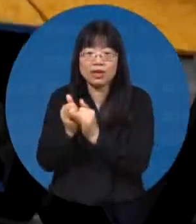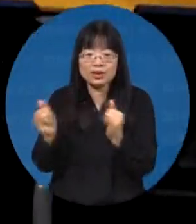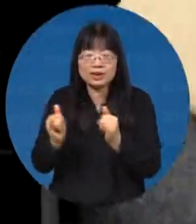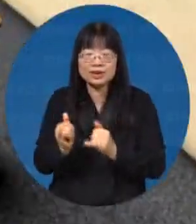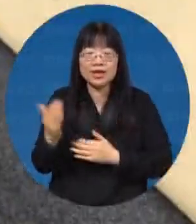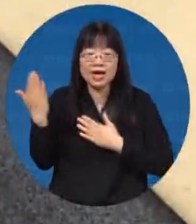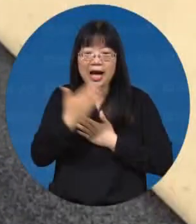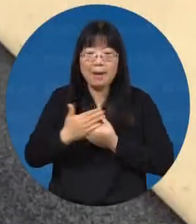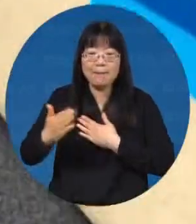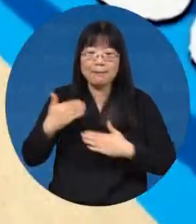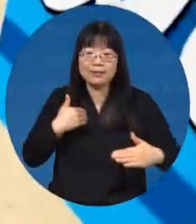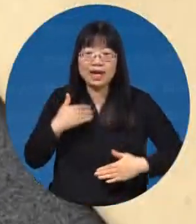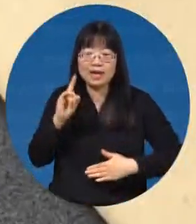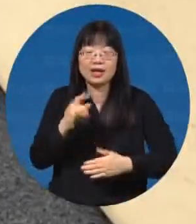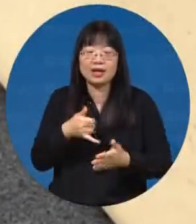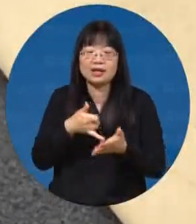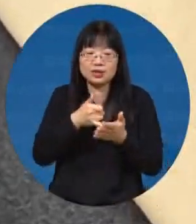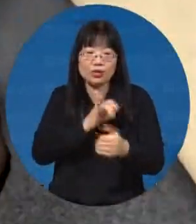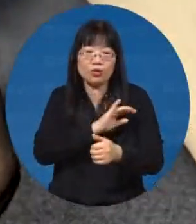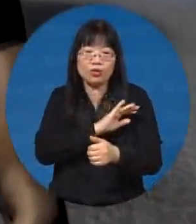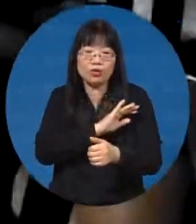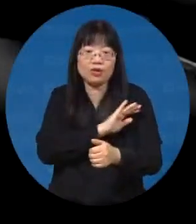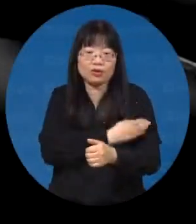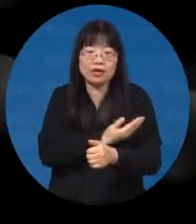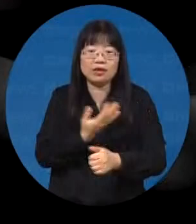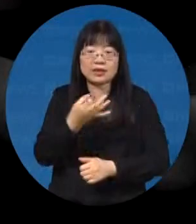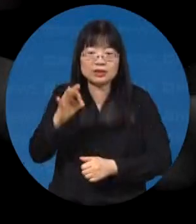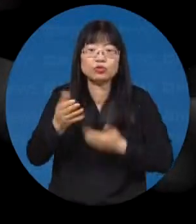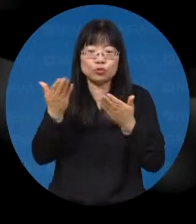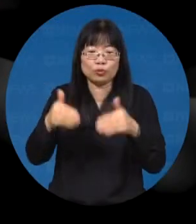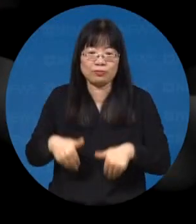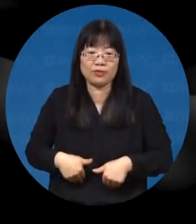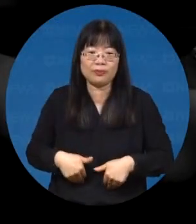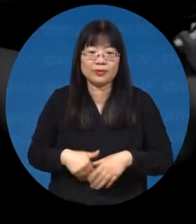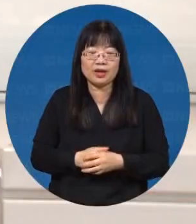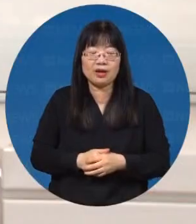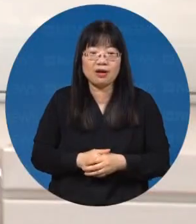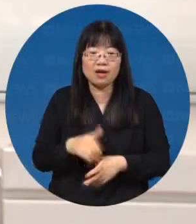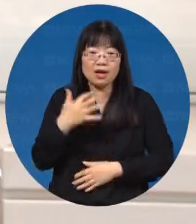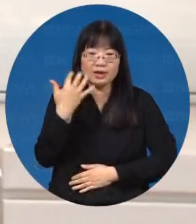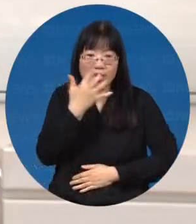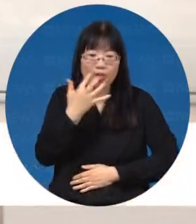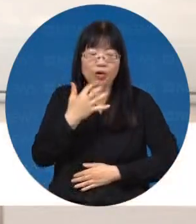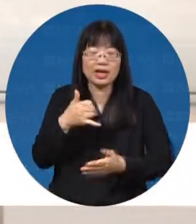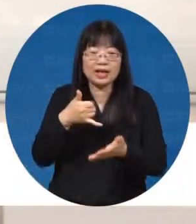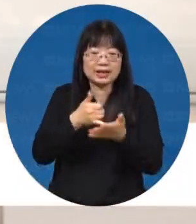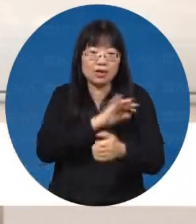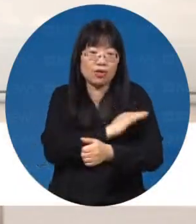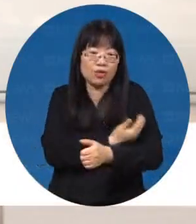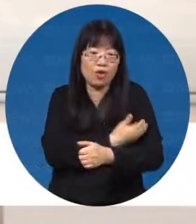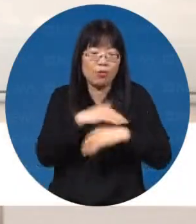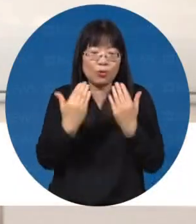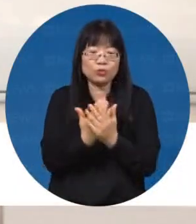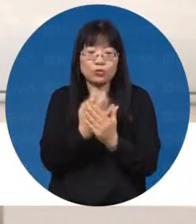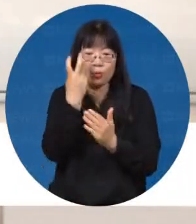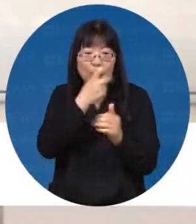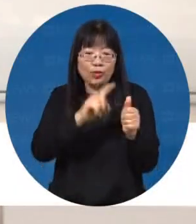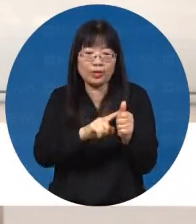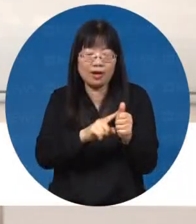아바타를 하나의 인격으로 인정해야 한다고 조언했습니다 성적 인격권까지도 보호대상으로